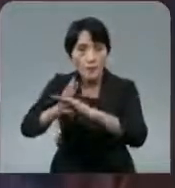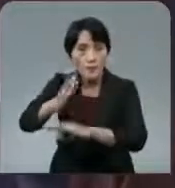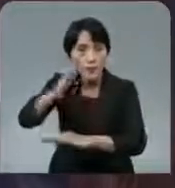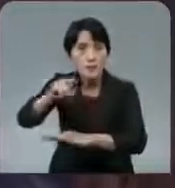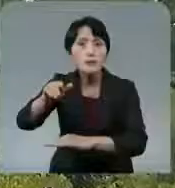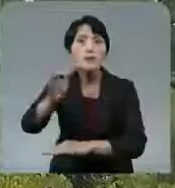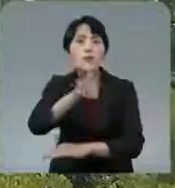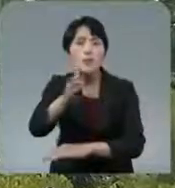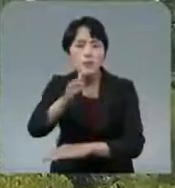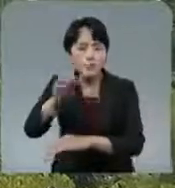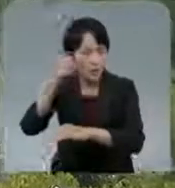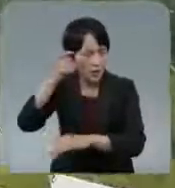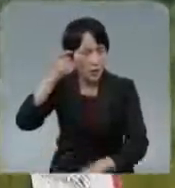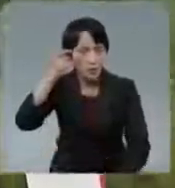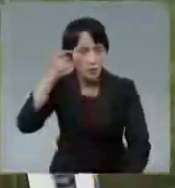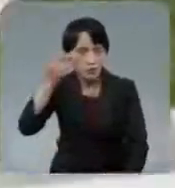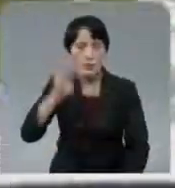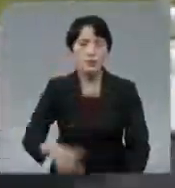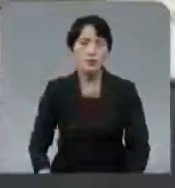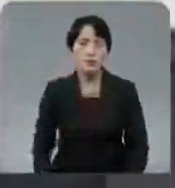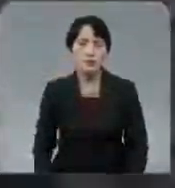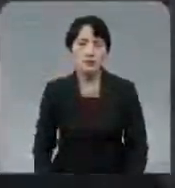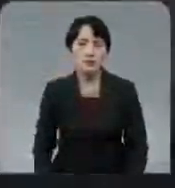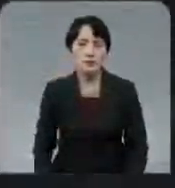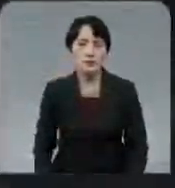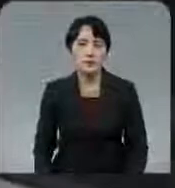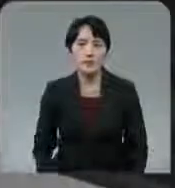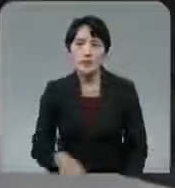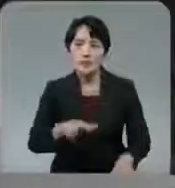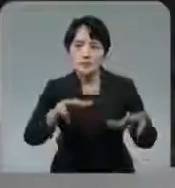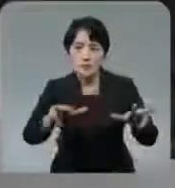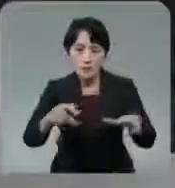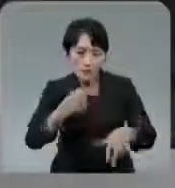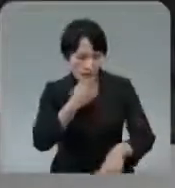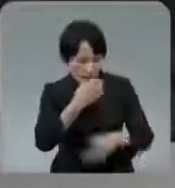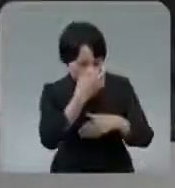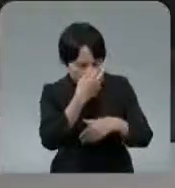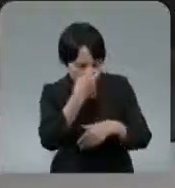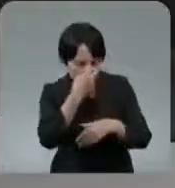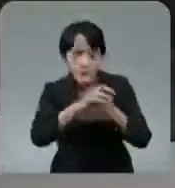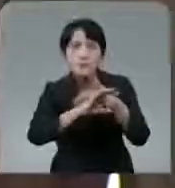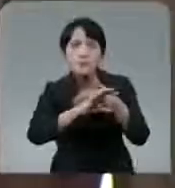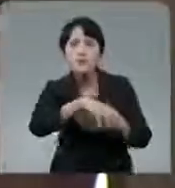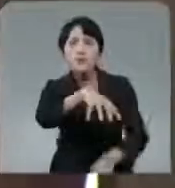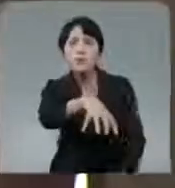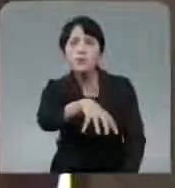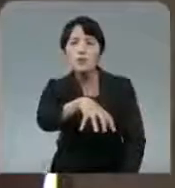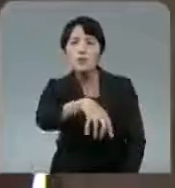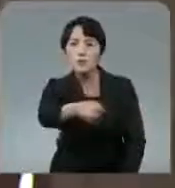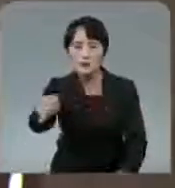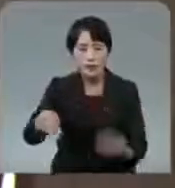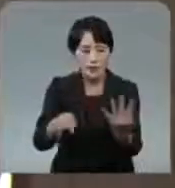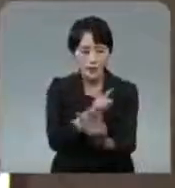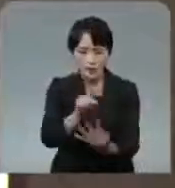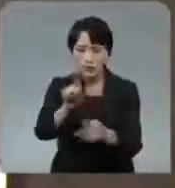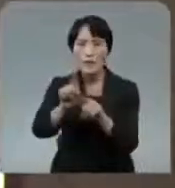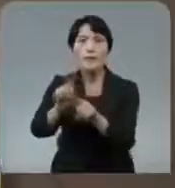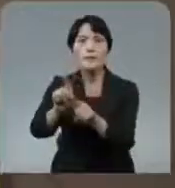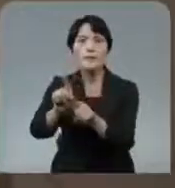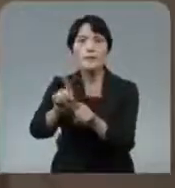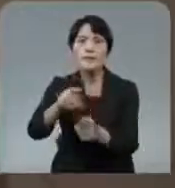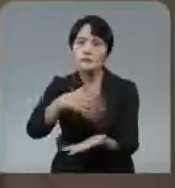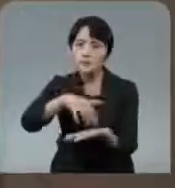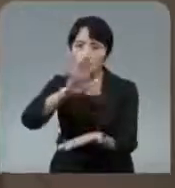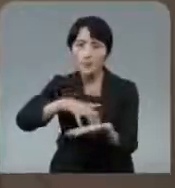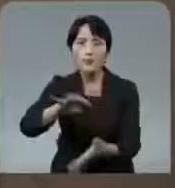заболевших сначала пандемии 195 1099 человек в результате осложнения хронических